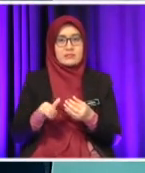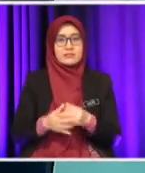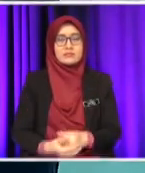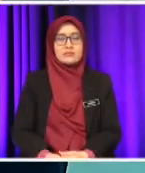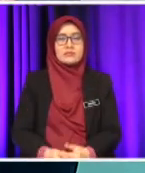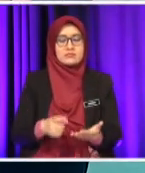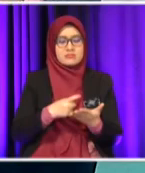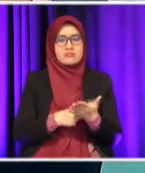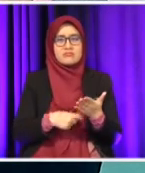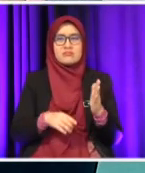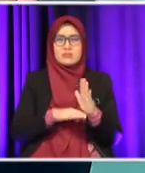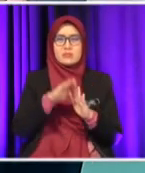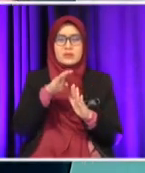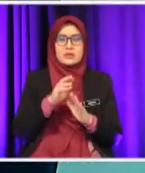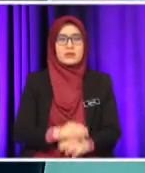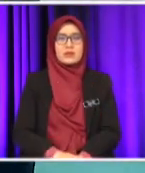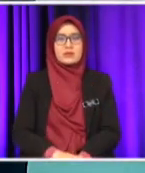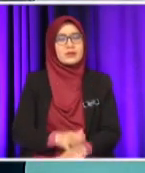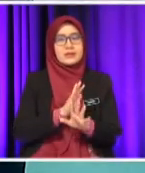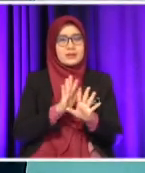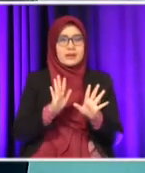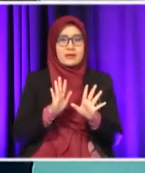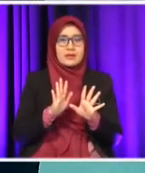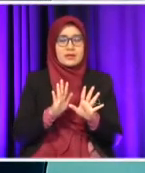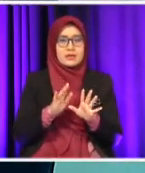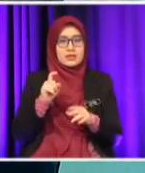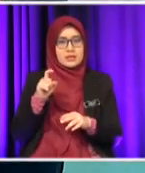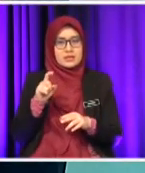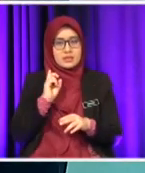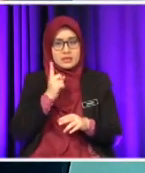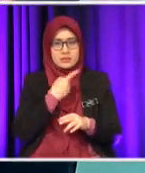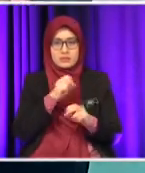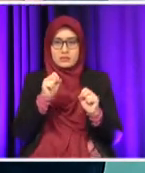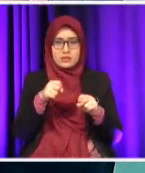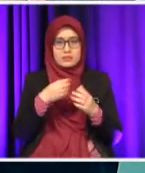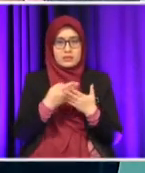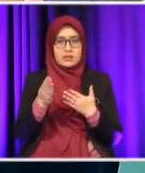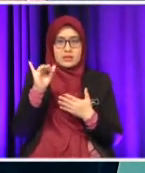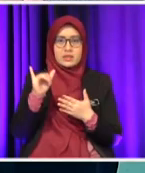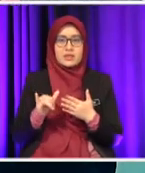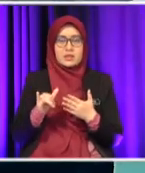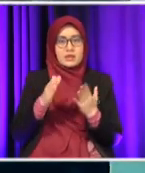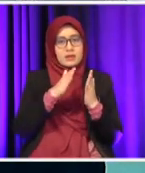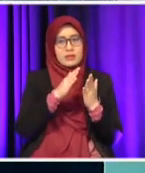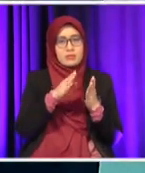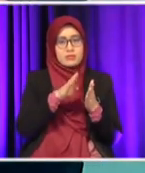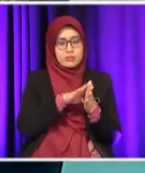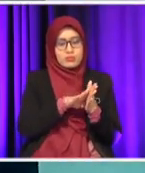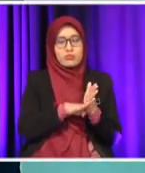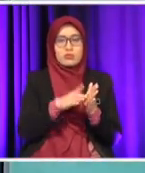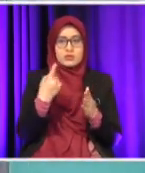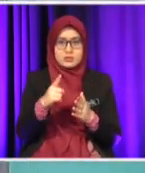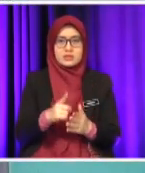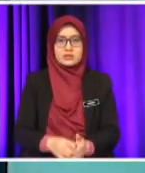kita perlukan yang murah dan lain-lain tadi itu adalah dan sebagainya eh kemudian mempunyai